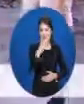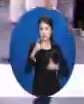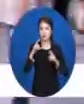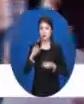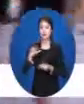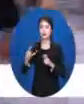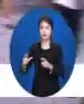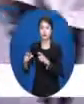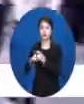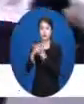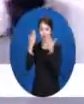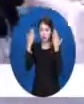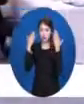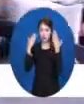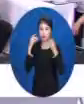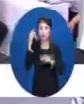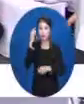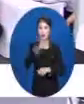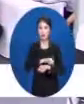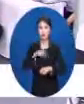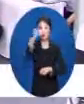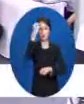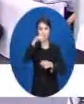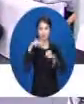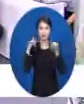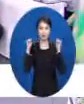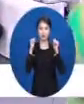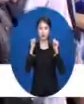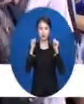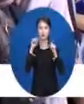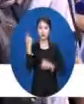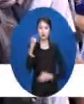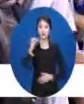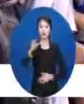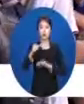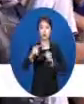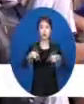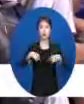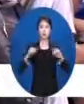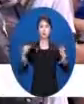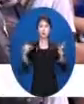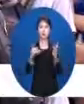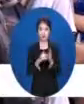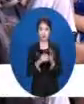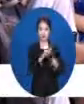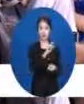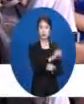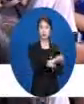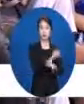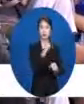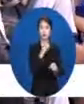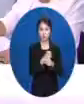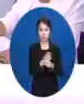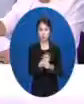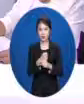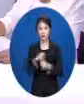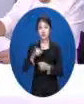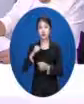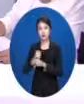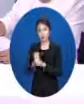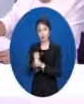지역대학, 특성화고 졸업자 등 약 1,500여 명의 구직자가 참여한 가운데 사무, 생산,